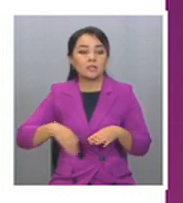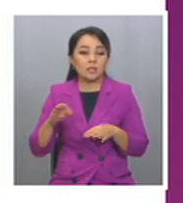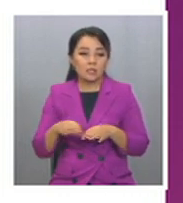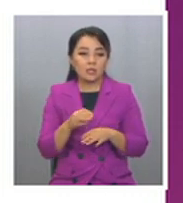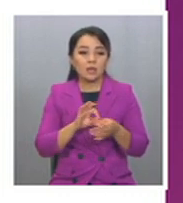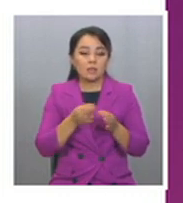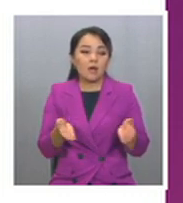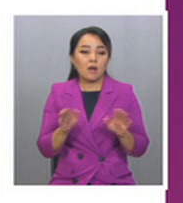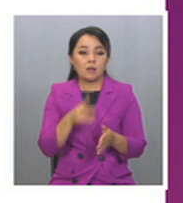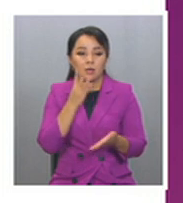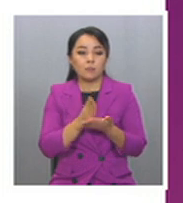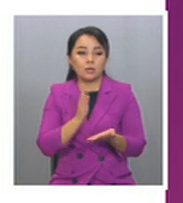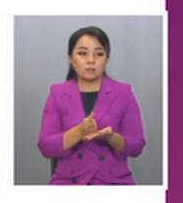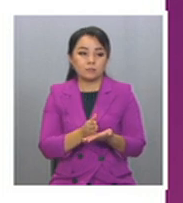қалдырған.